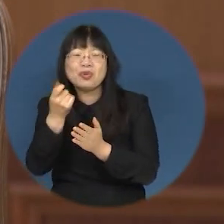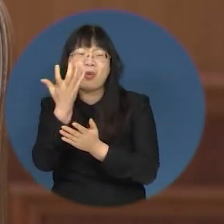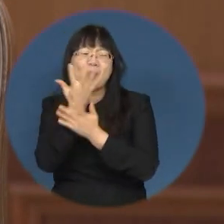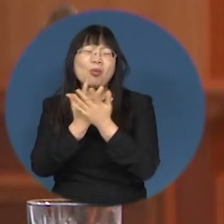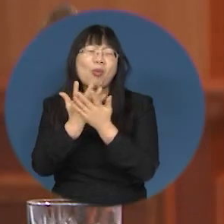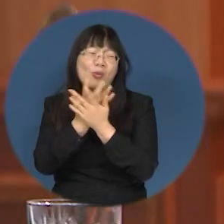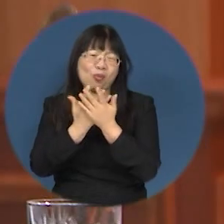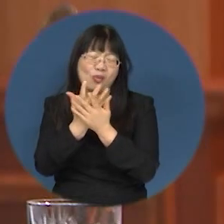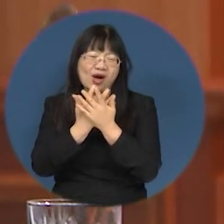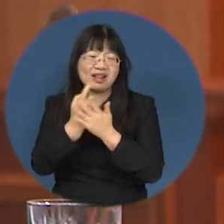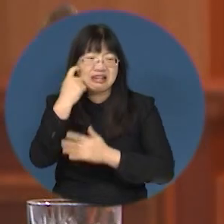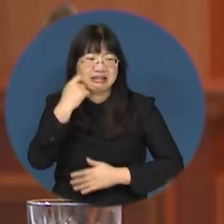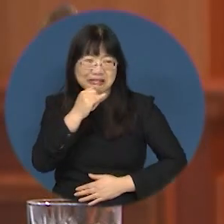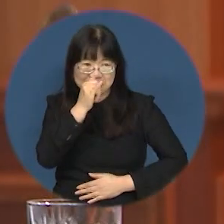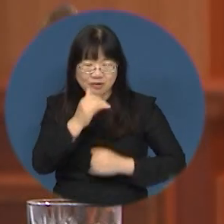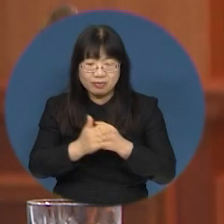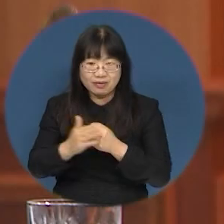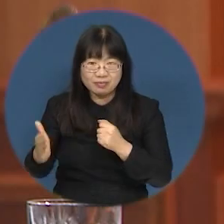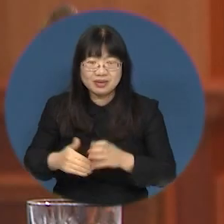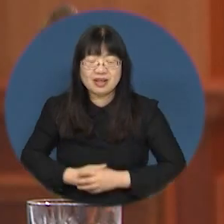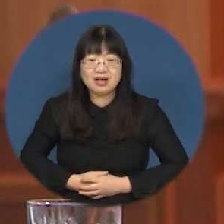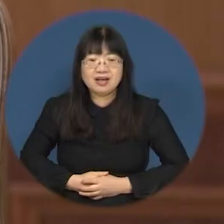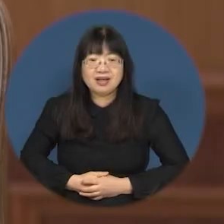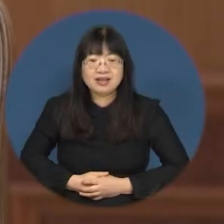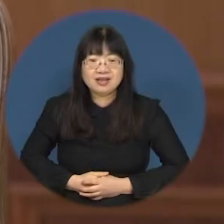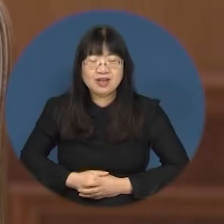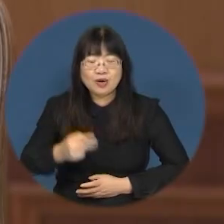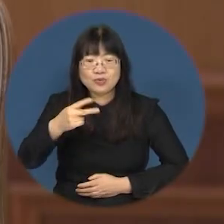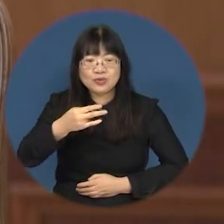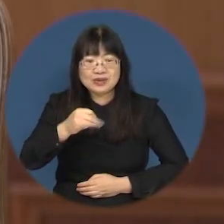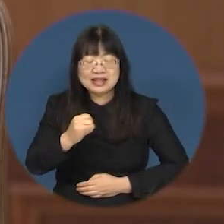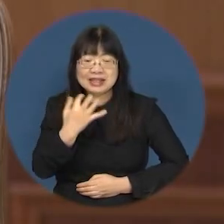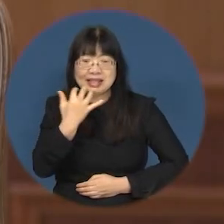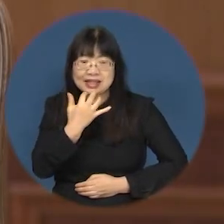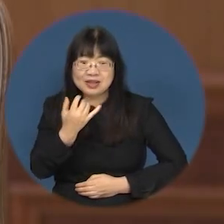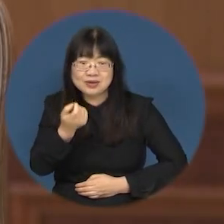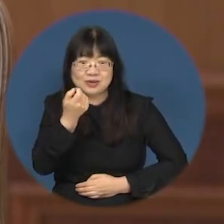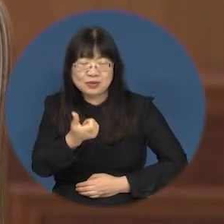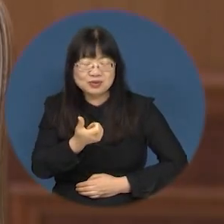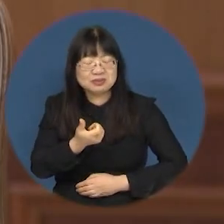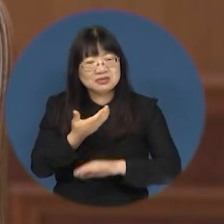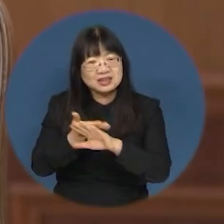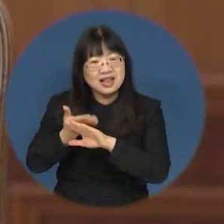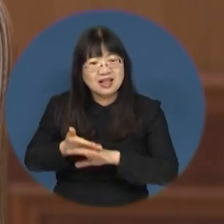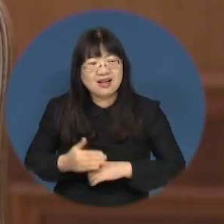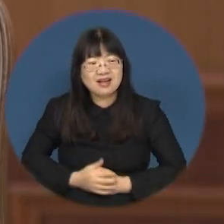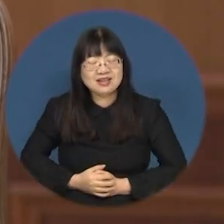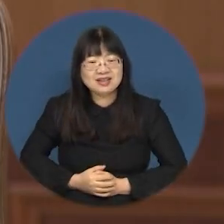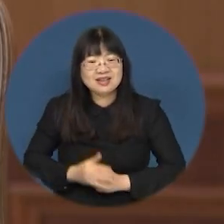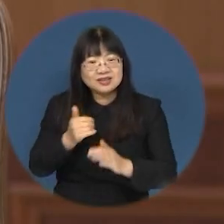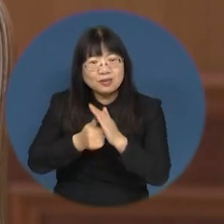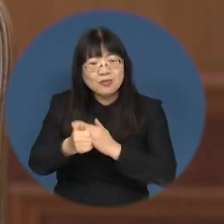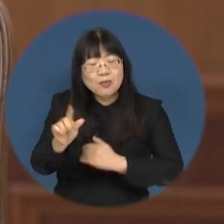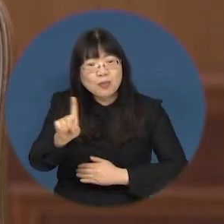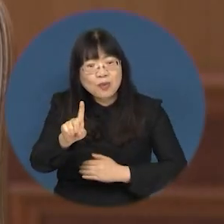색깔이 초록 색깔이에요. 그래서 지금도 아마 둘리 색깔이 약간씩 좀 달라요. 가장 대표적인 게